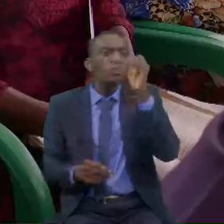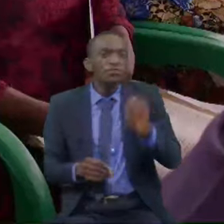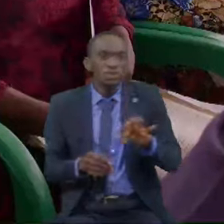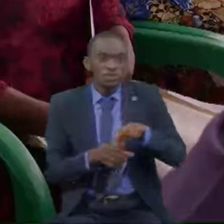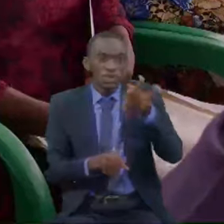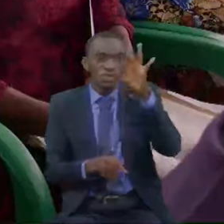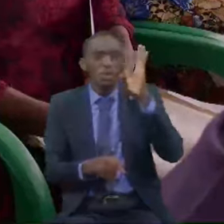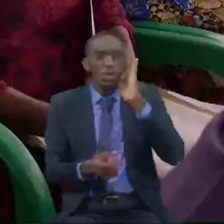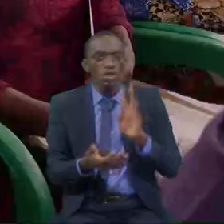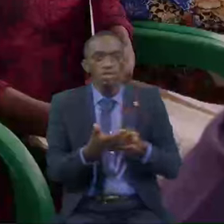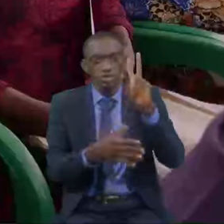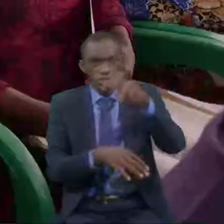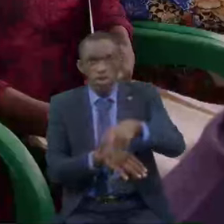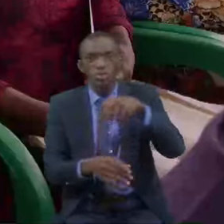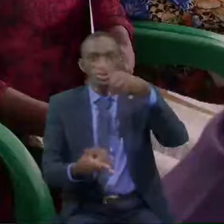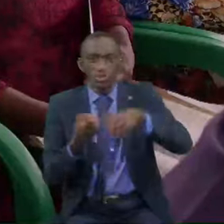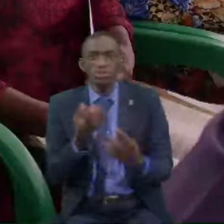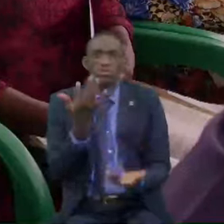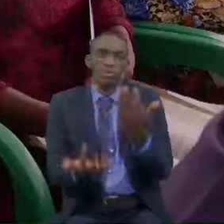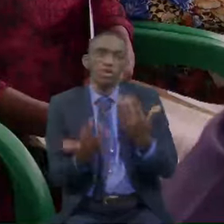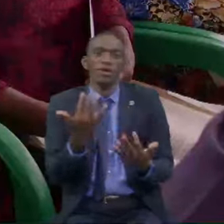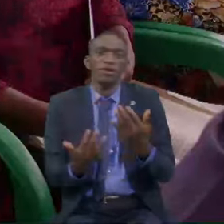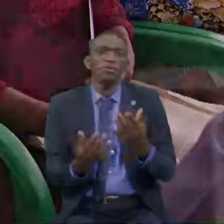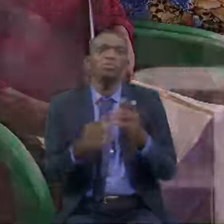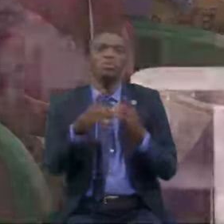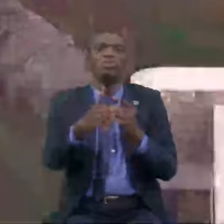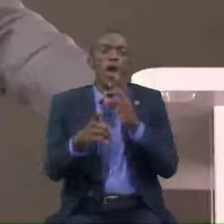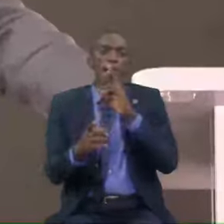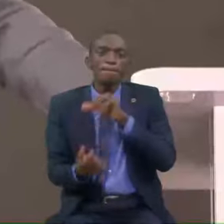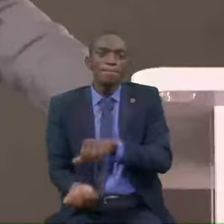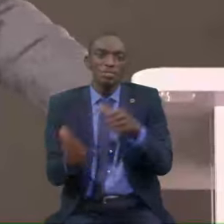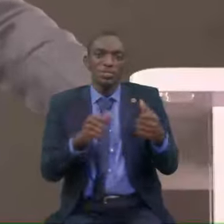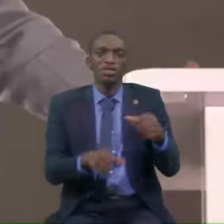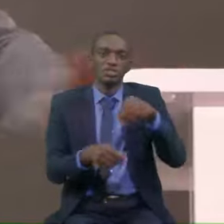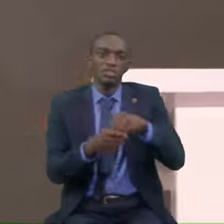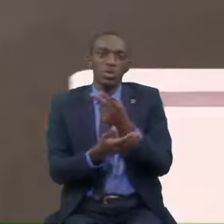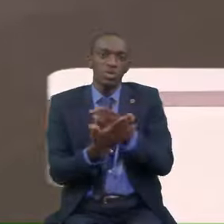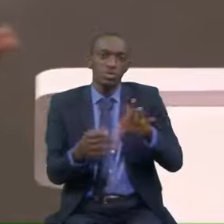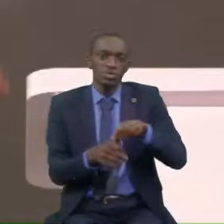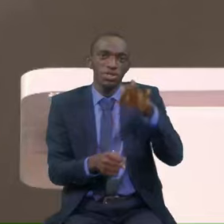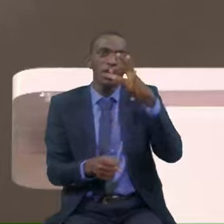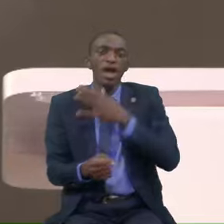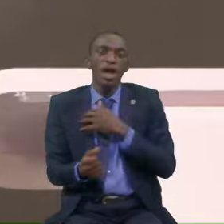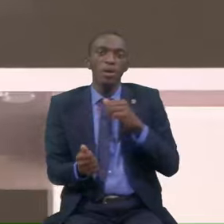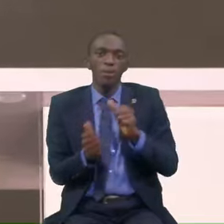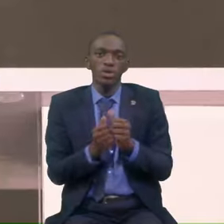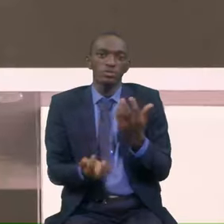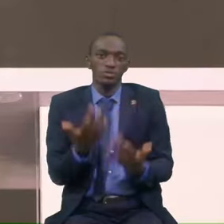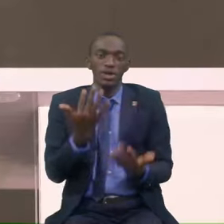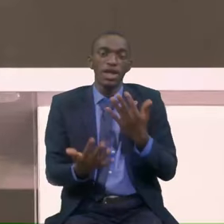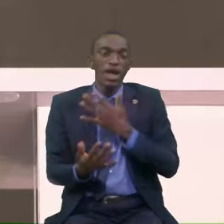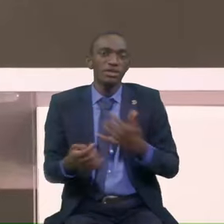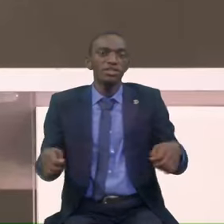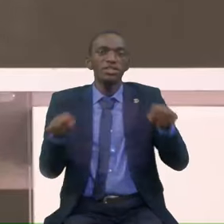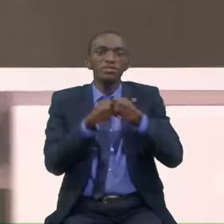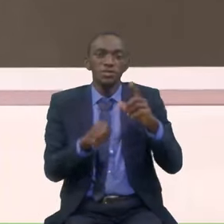peut sauter dans le feu. Tu es baptisé du Saint-Esprit et du feu. Et